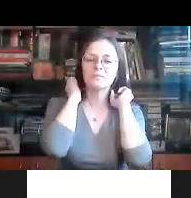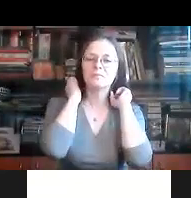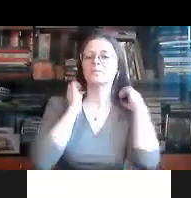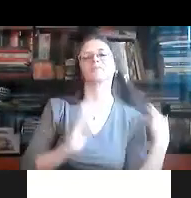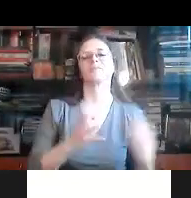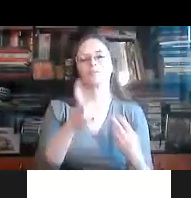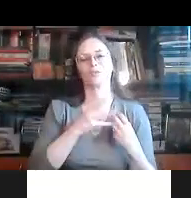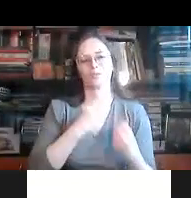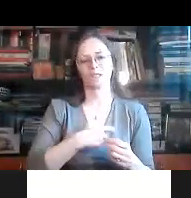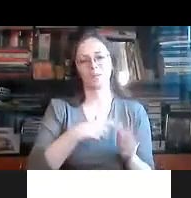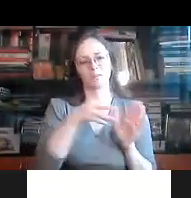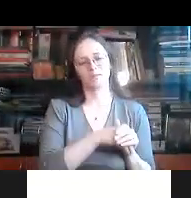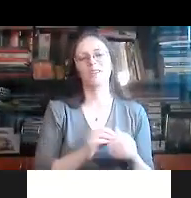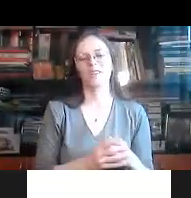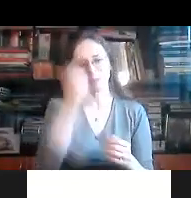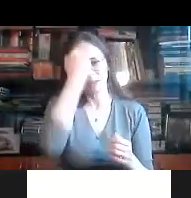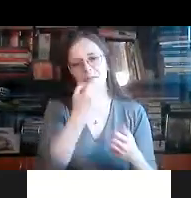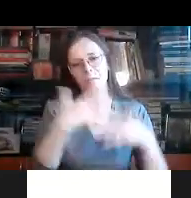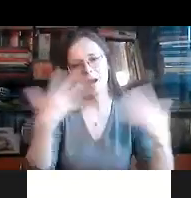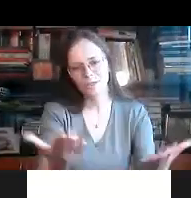Спасибо большое.